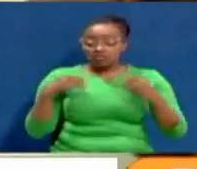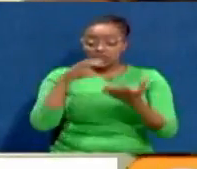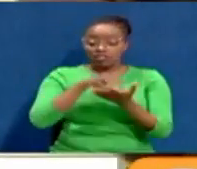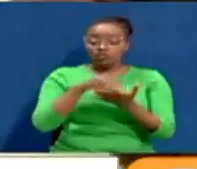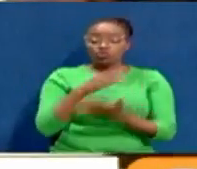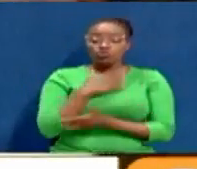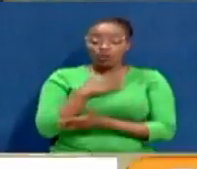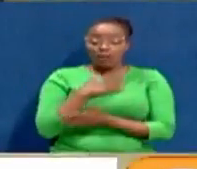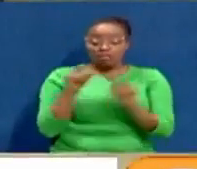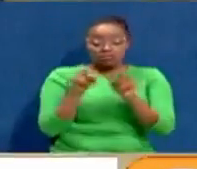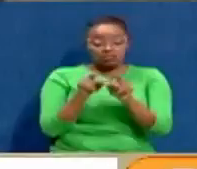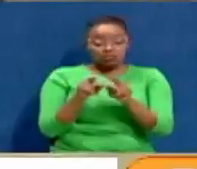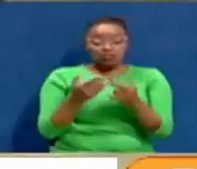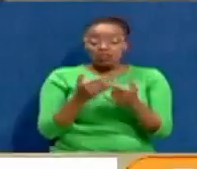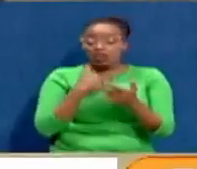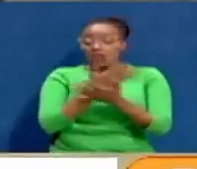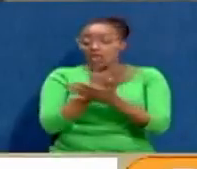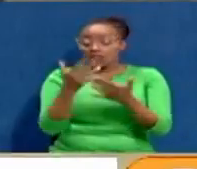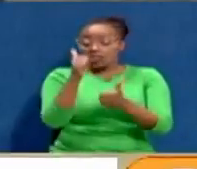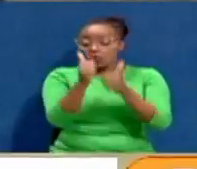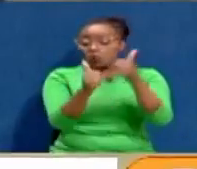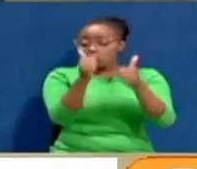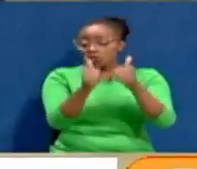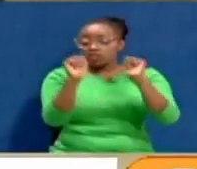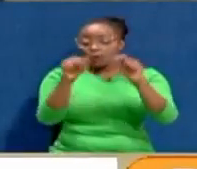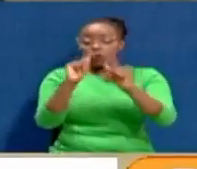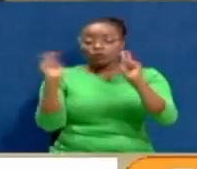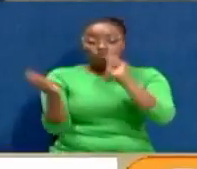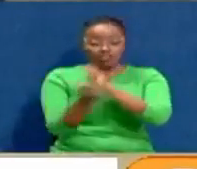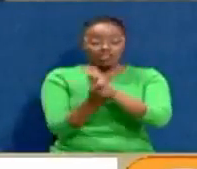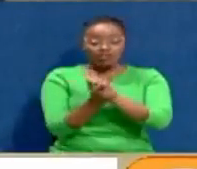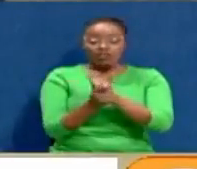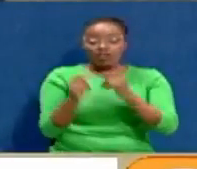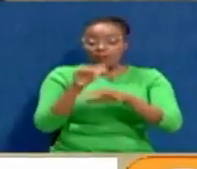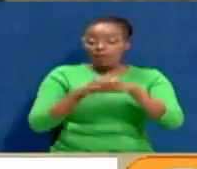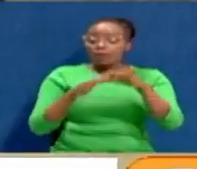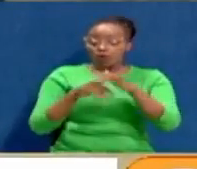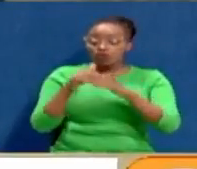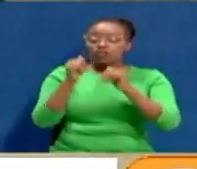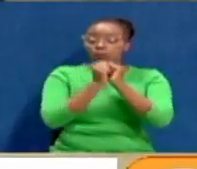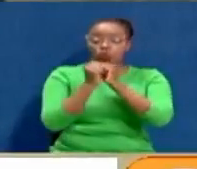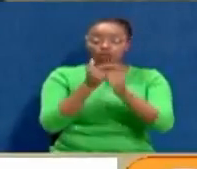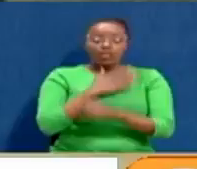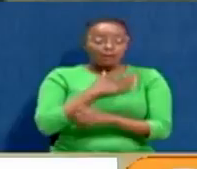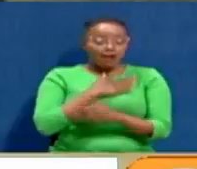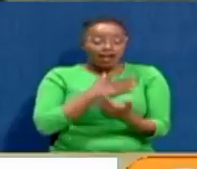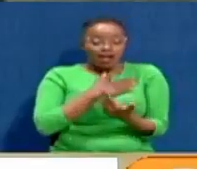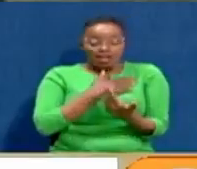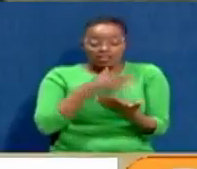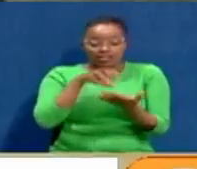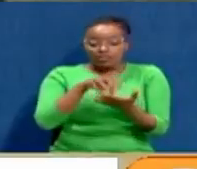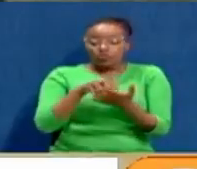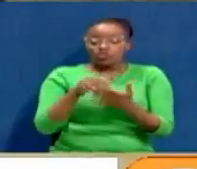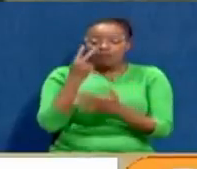yangu, ndivyo nilivyo na hakuna jambo ambalo naweza badilisha na ninaridhika na hali yangu. Kwa hivyo niliona tu kama tu ni hali